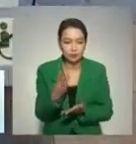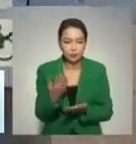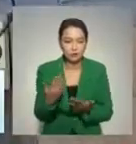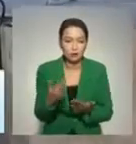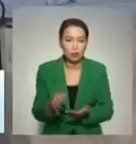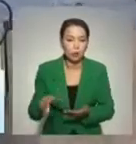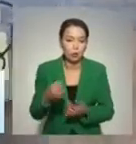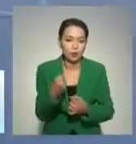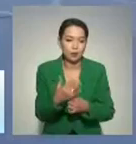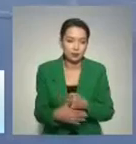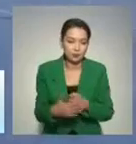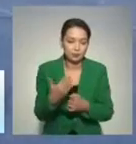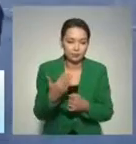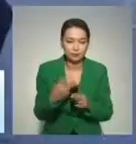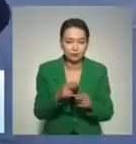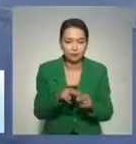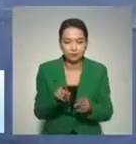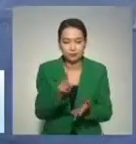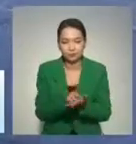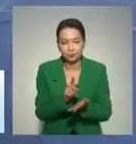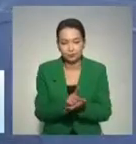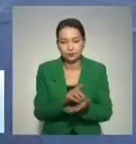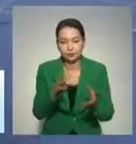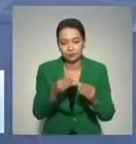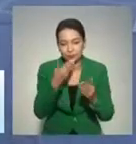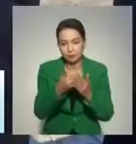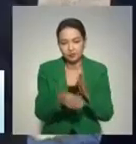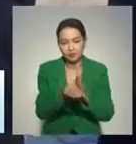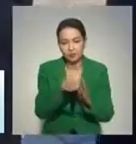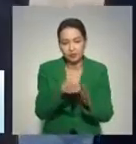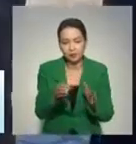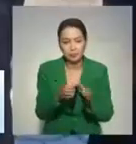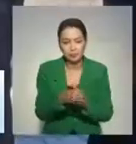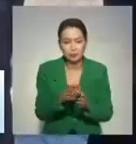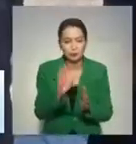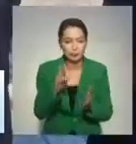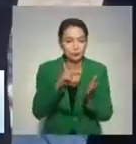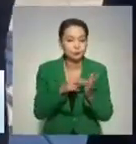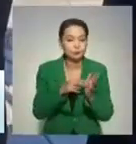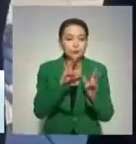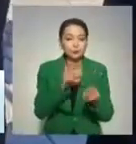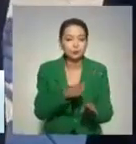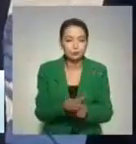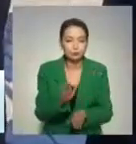находятся в областном центре. К слову, эти задачи аманатовцы включали в предвыборную программу партии. Дана Ермак, Астана, Таймс.